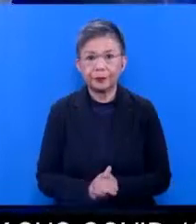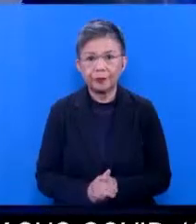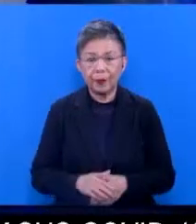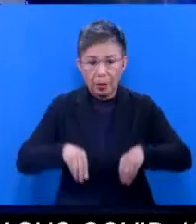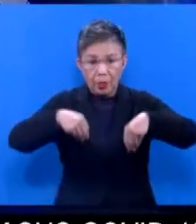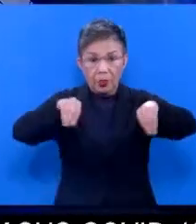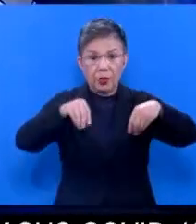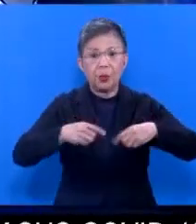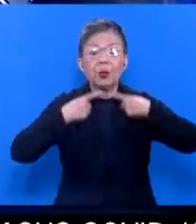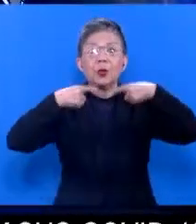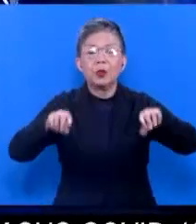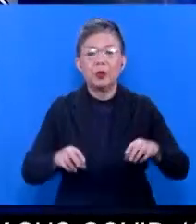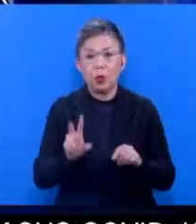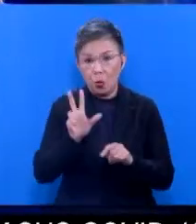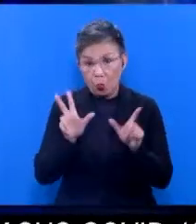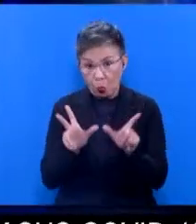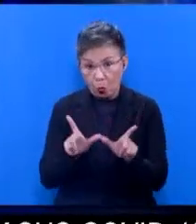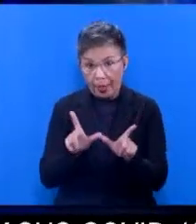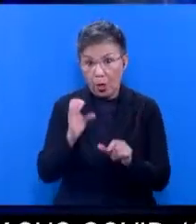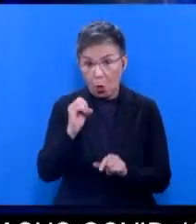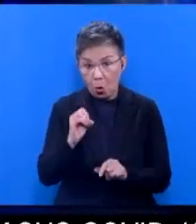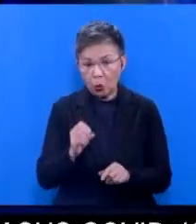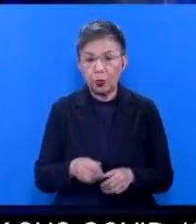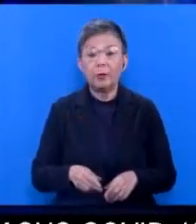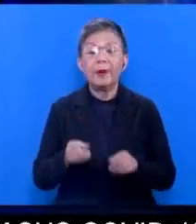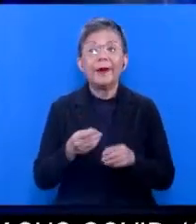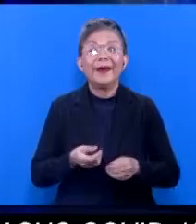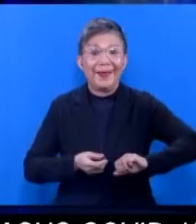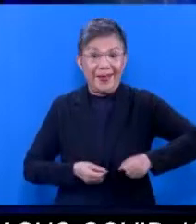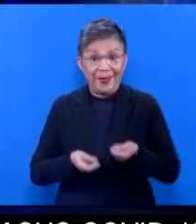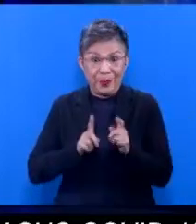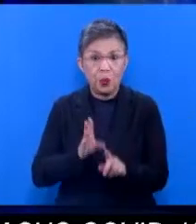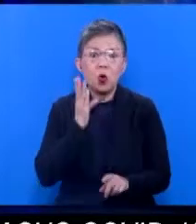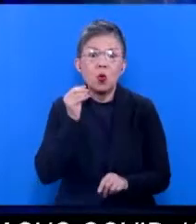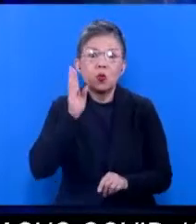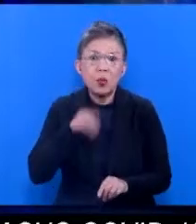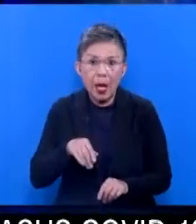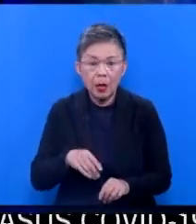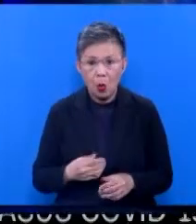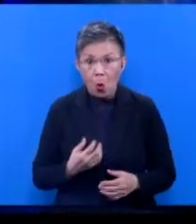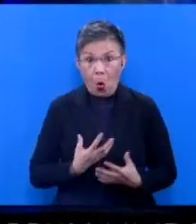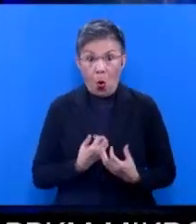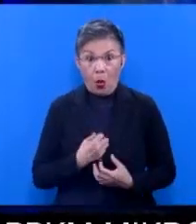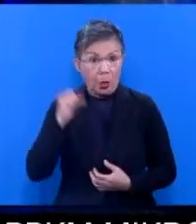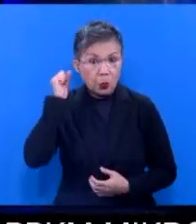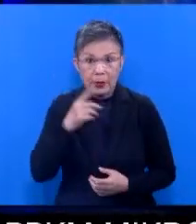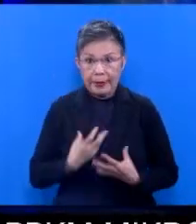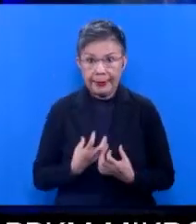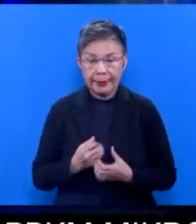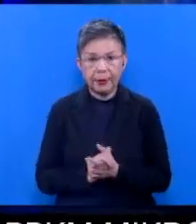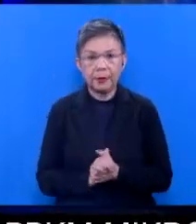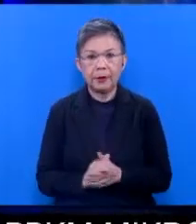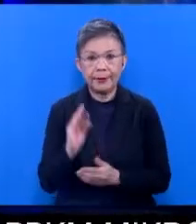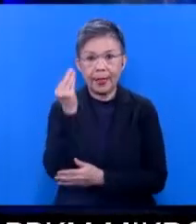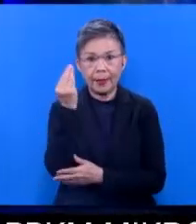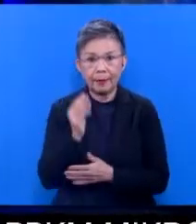Selebaran wedding organizer yang menyarankan orang tua menikahkan anak di usia muda membuat resah warga ibu kota. Pihak penyelenggara juga